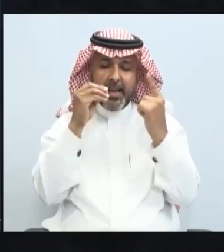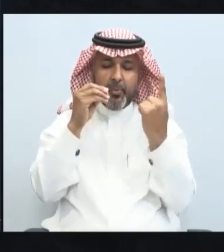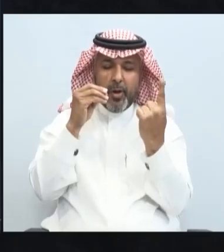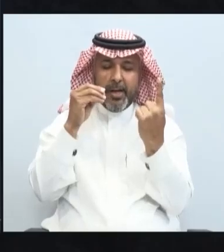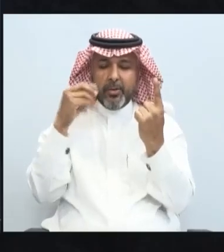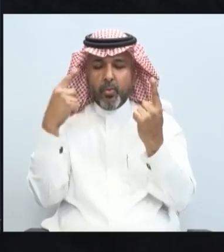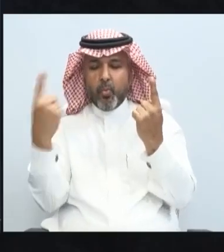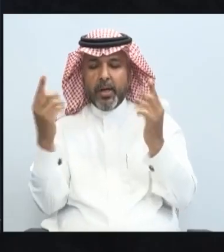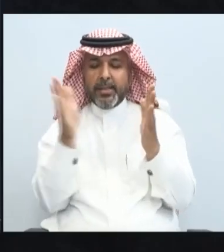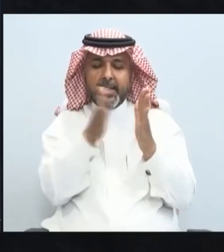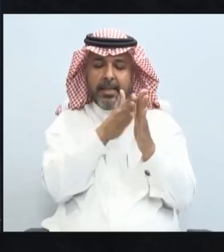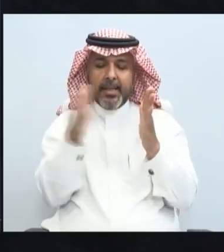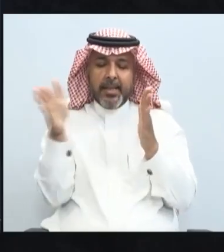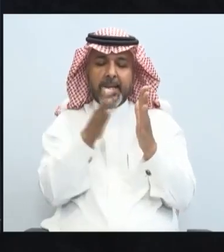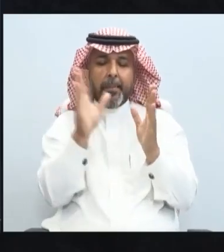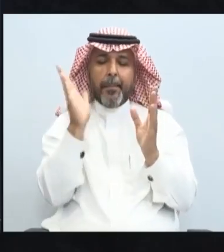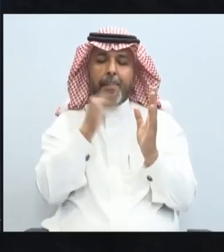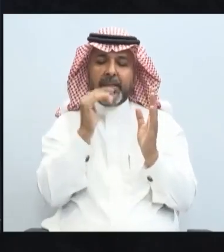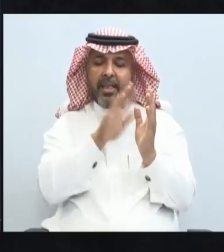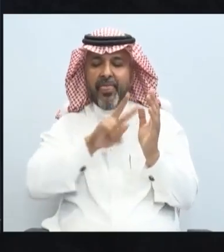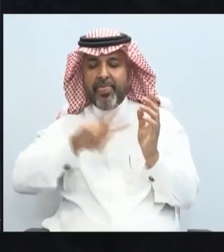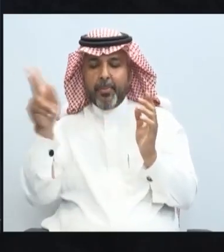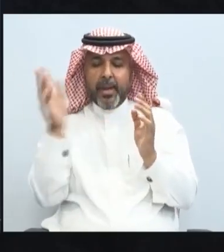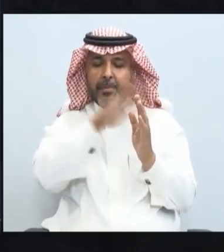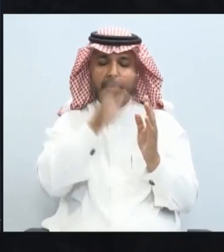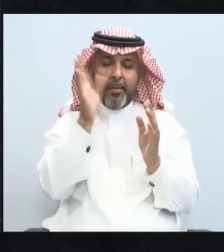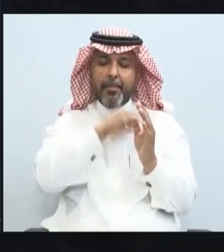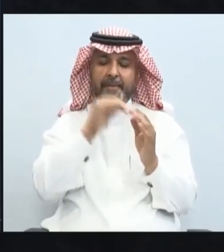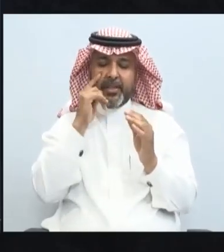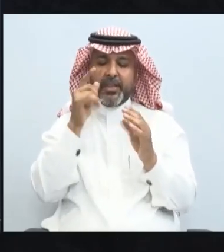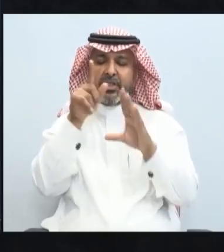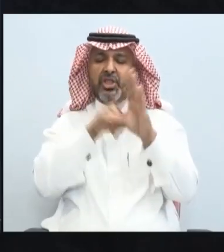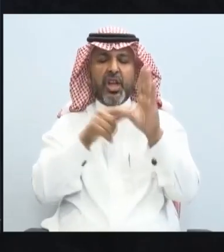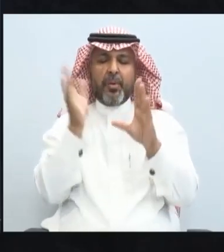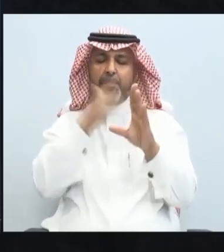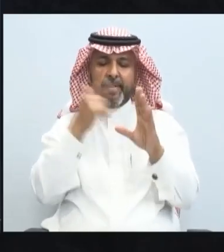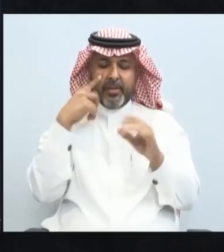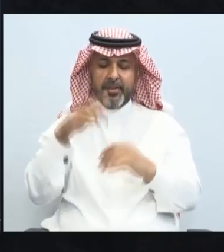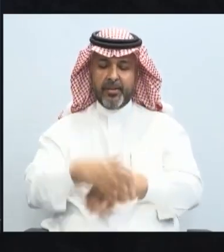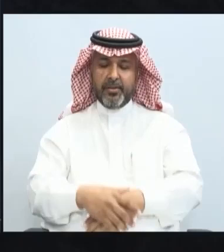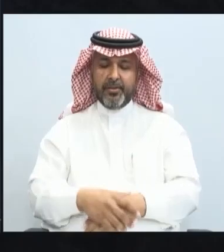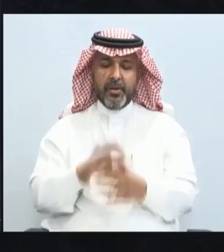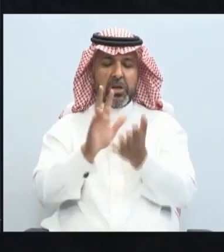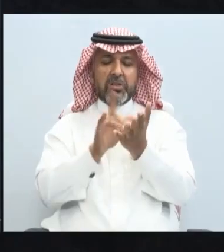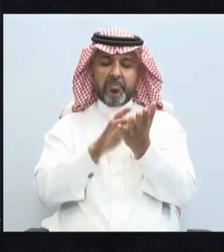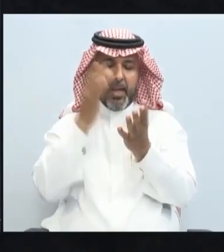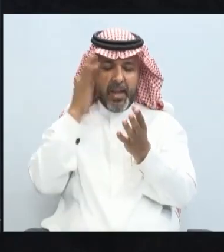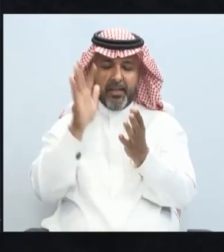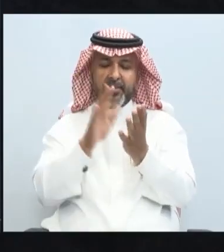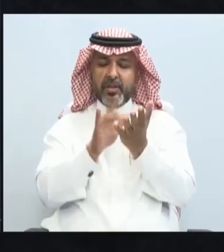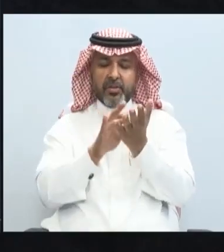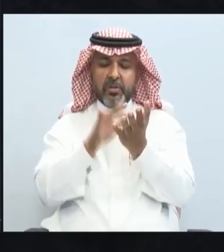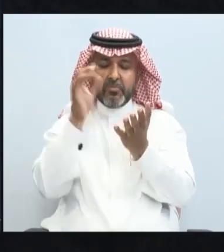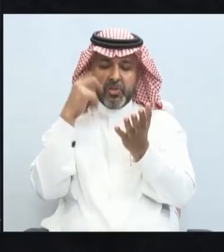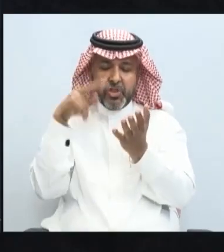سالب واحد وما بين موجب واحد فما يمكني لو حطيت اي زاويه وجرب معك ال حا اله حاسبه جرب ضع